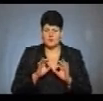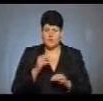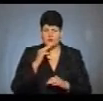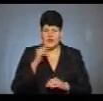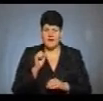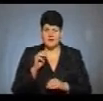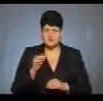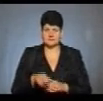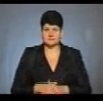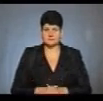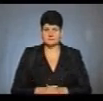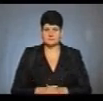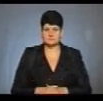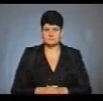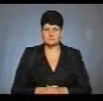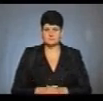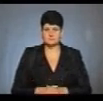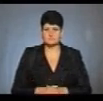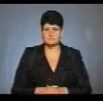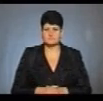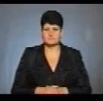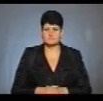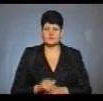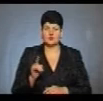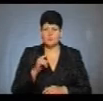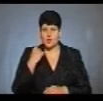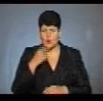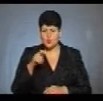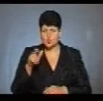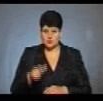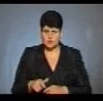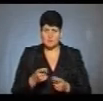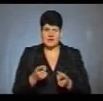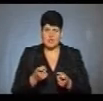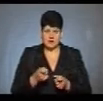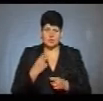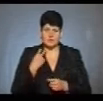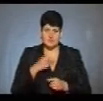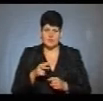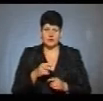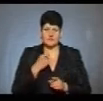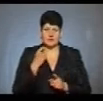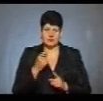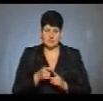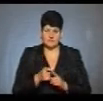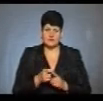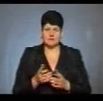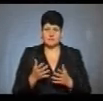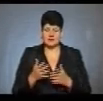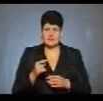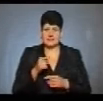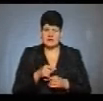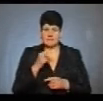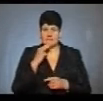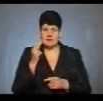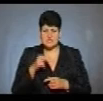так. Щоби особа притягувалися до кримінальної відповідальності і встановлювалися її